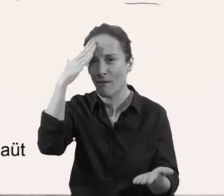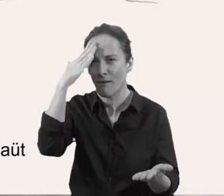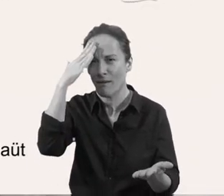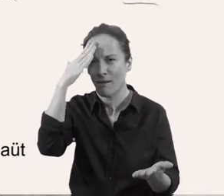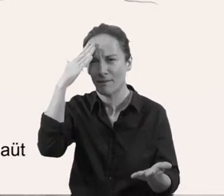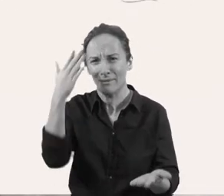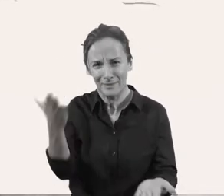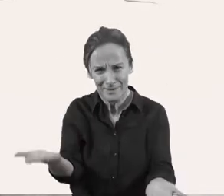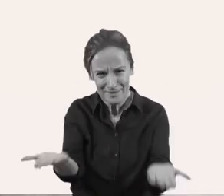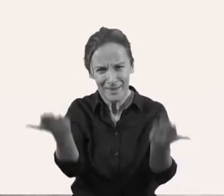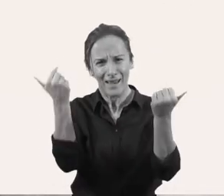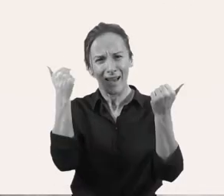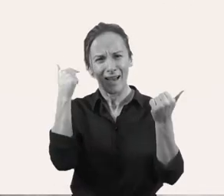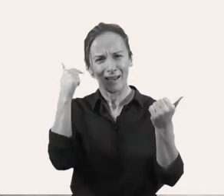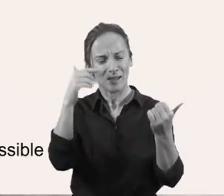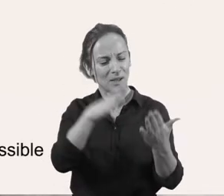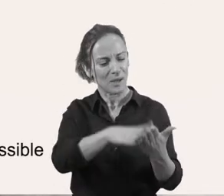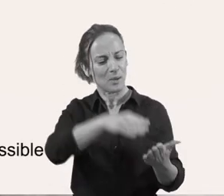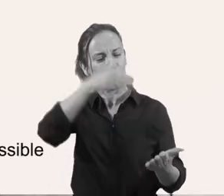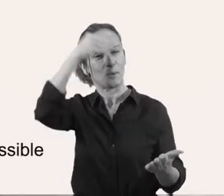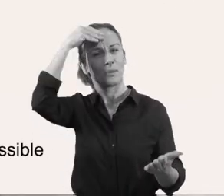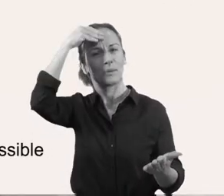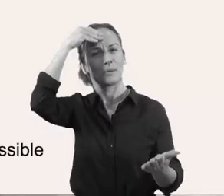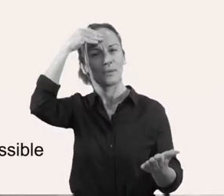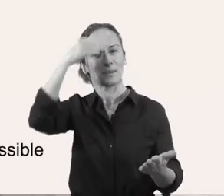La